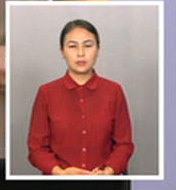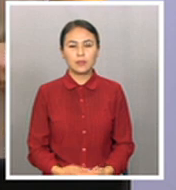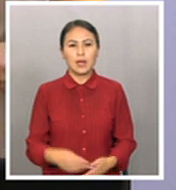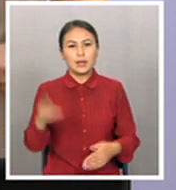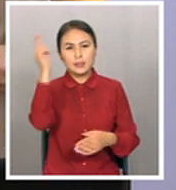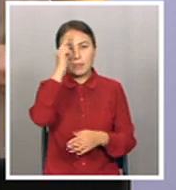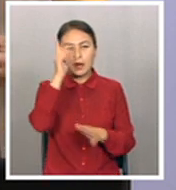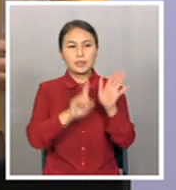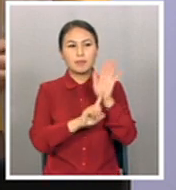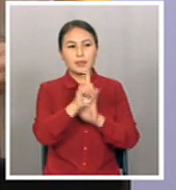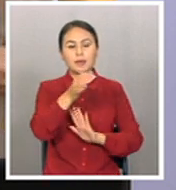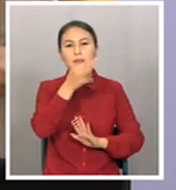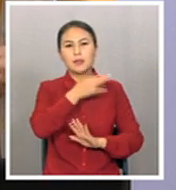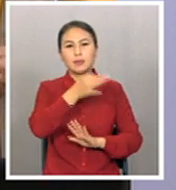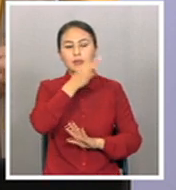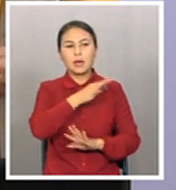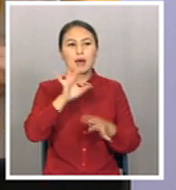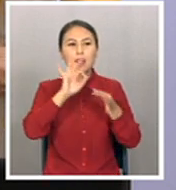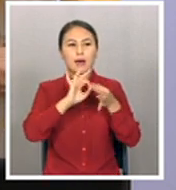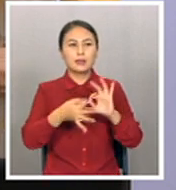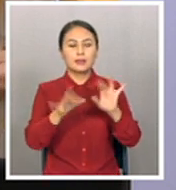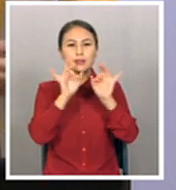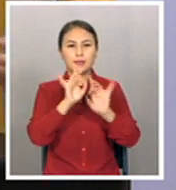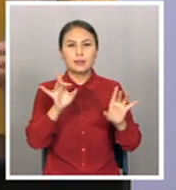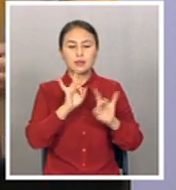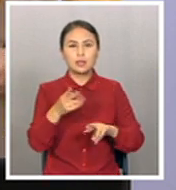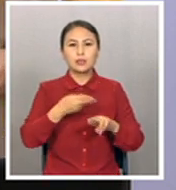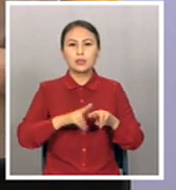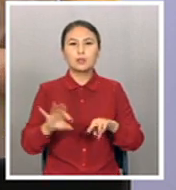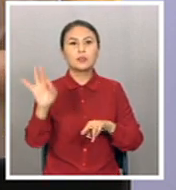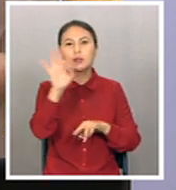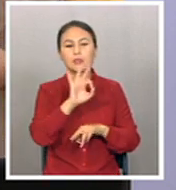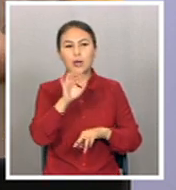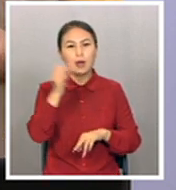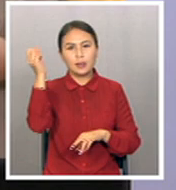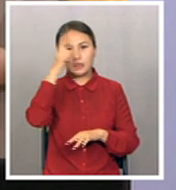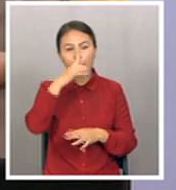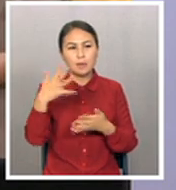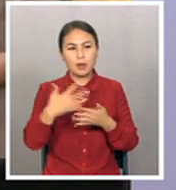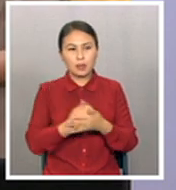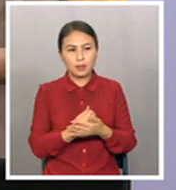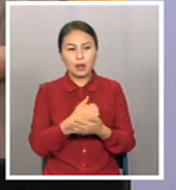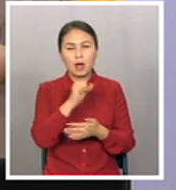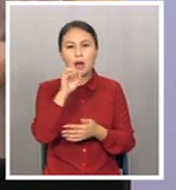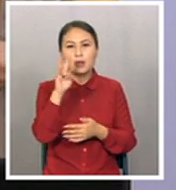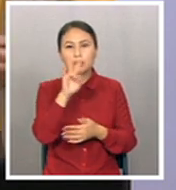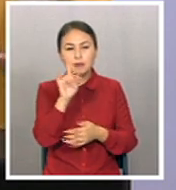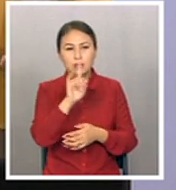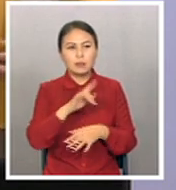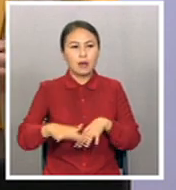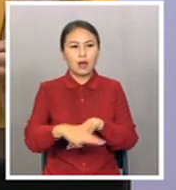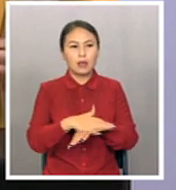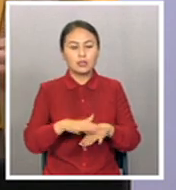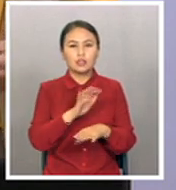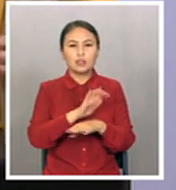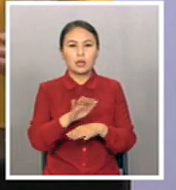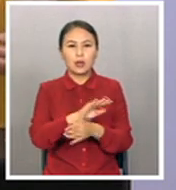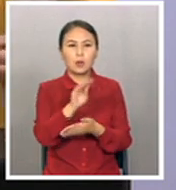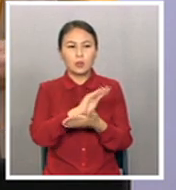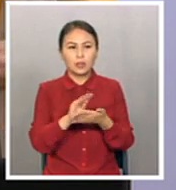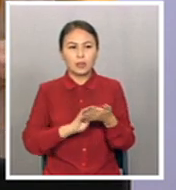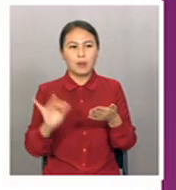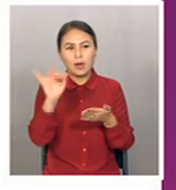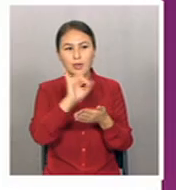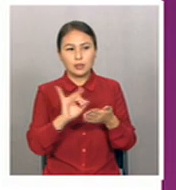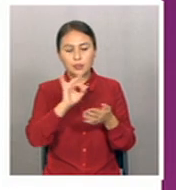Сабағымызды бастамас бұрын алдымен аңыз ертегі дегеніміз не, соны анықтап алайық. Аңыз халық шығарған көркем әңгіме, халық